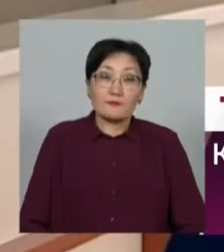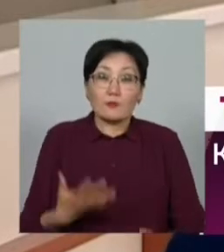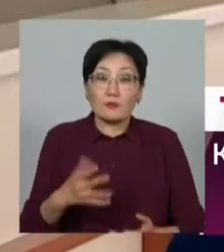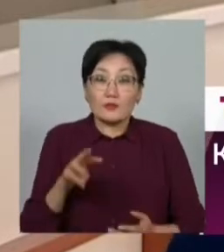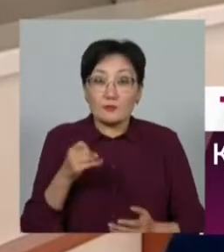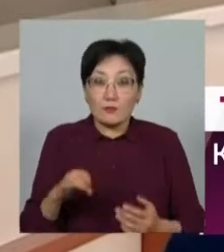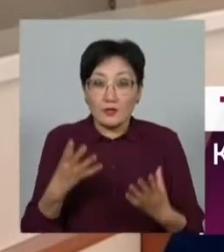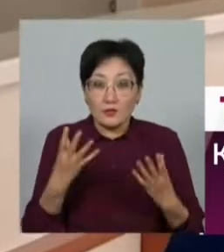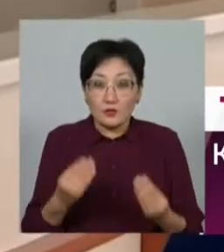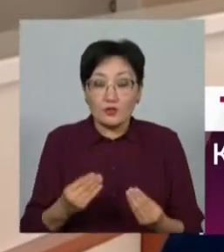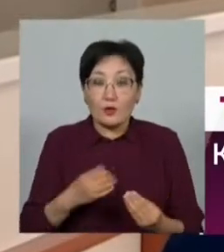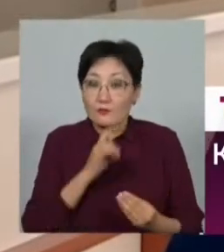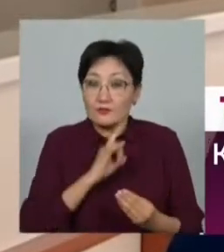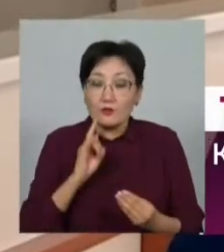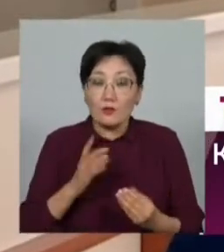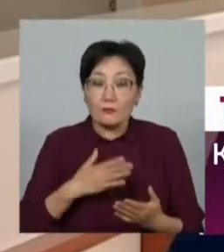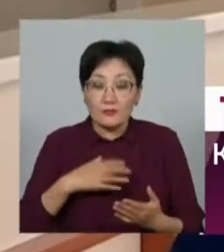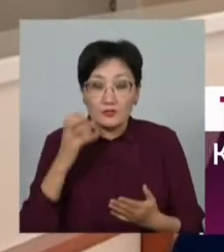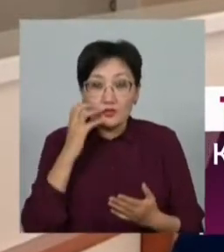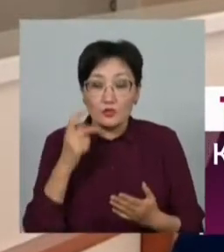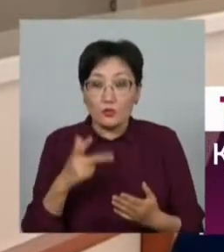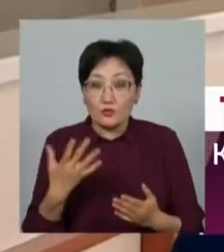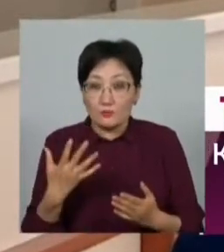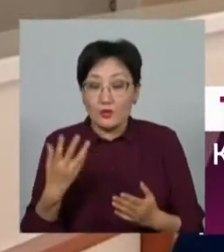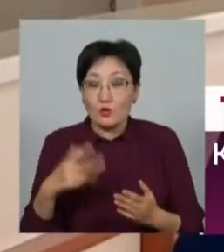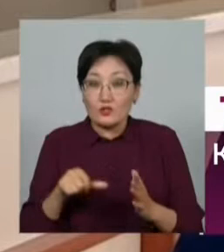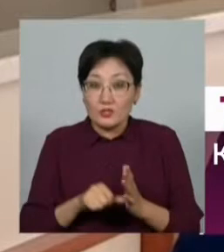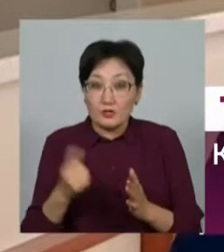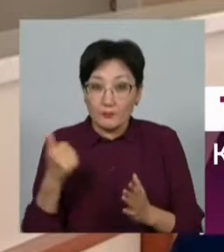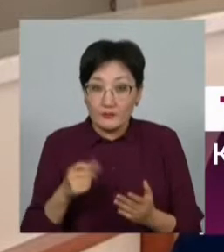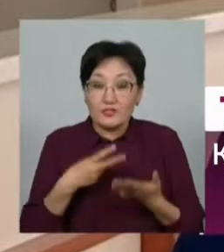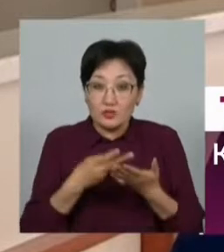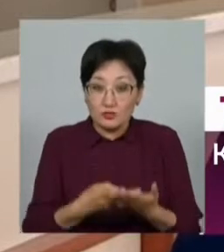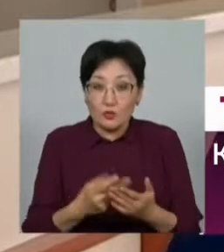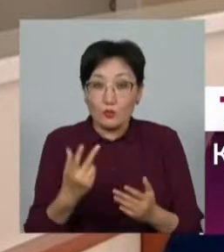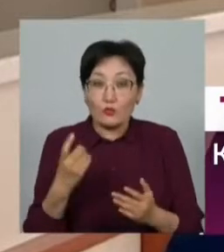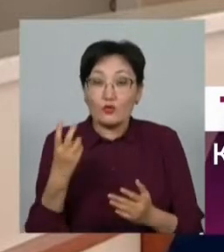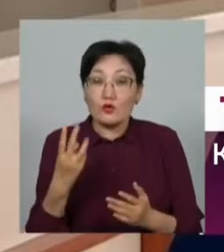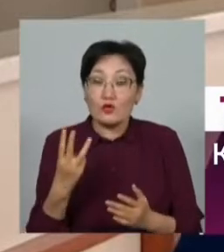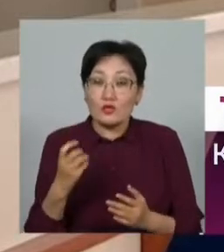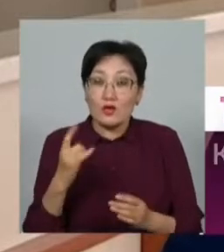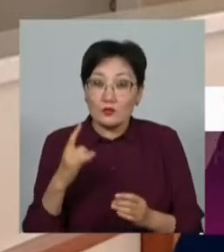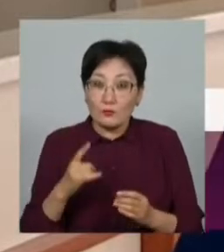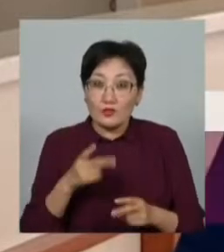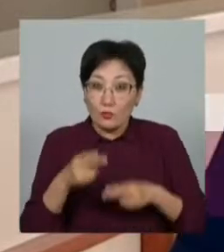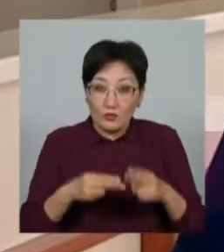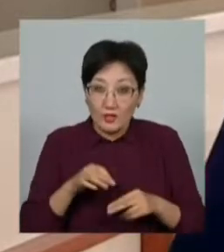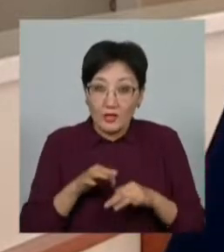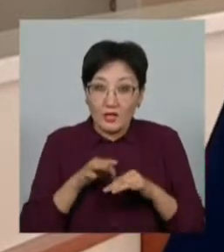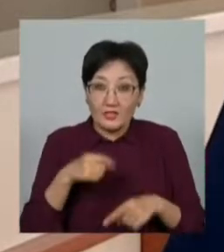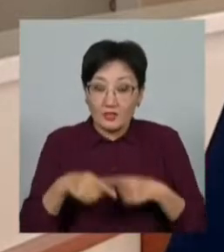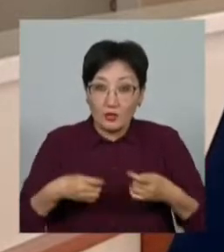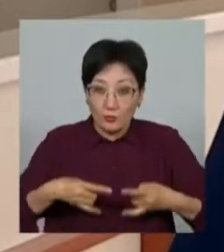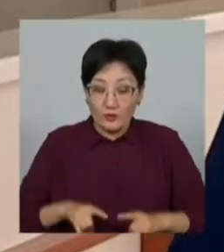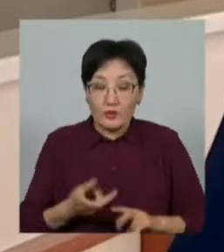5 мамыр күні Нигара Меркасимова бізге жүктіліктің 35-36 аптасында түсті. Біз үшемді ота тілегі арқылы босандырып алдық. Негізі